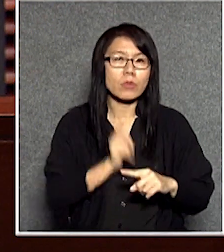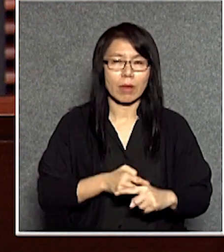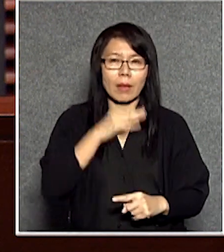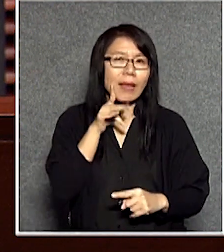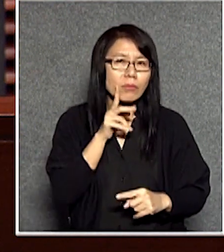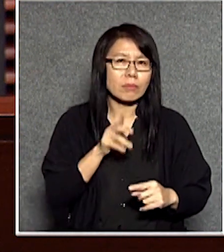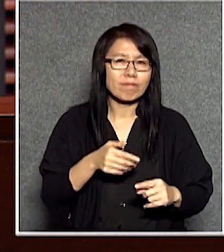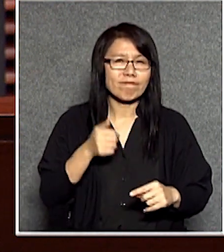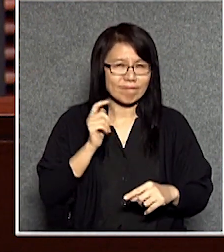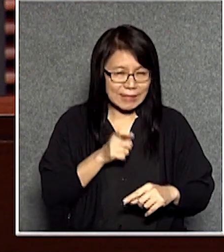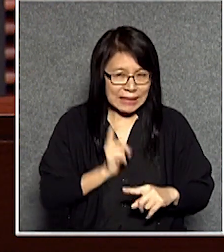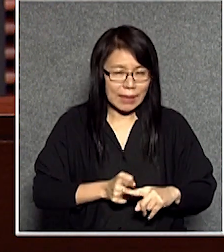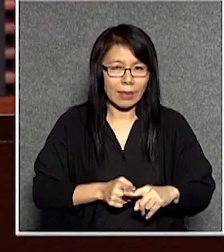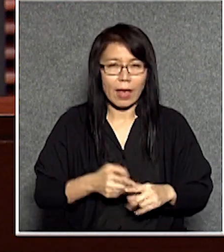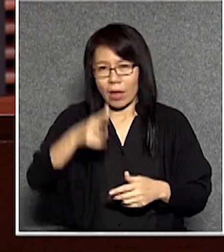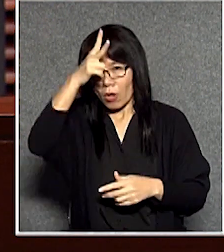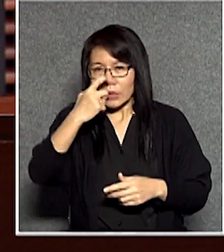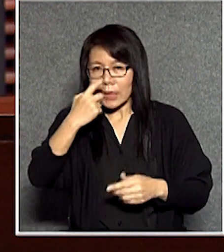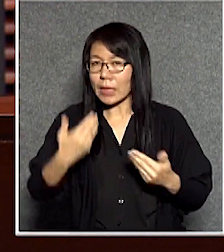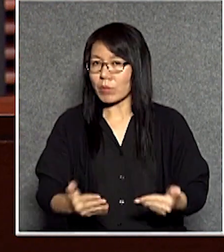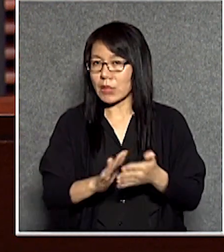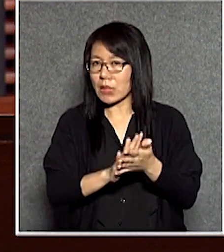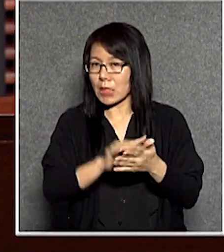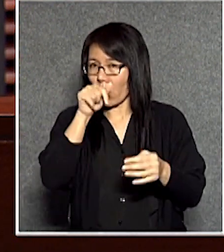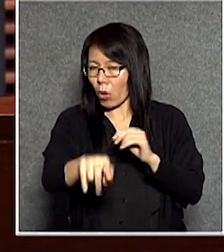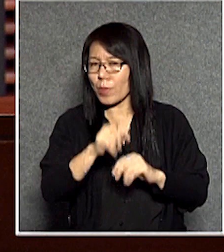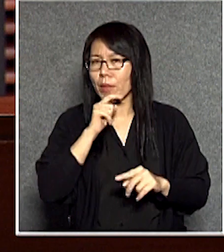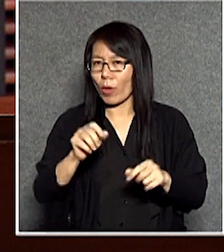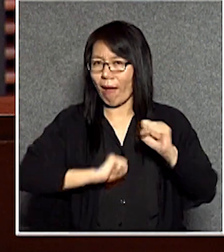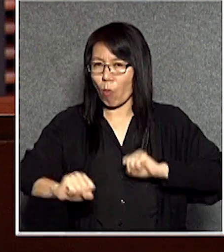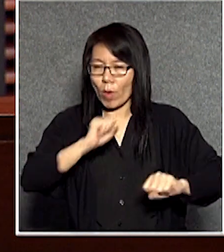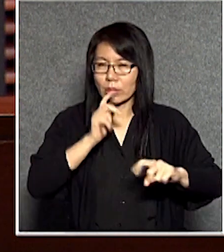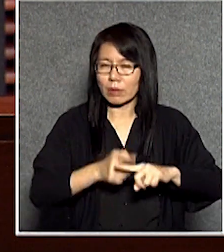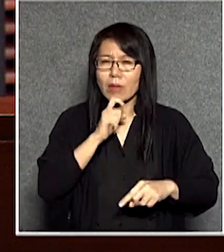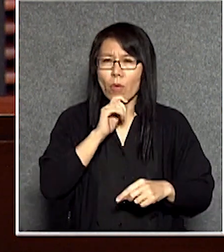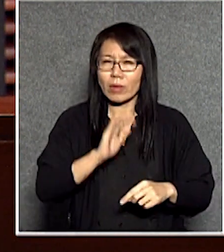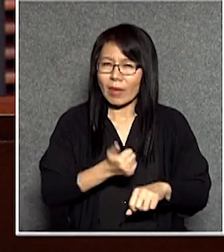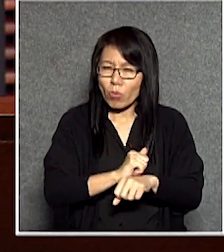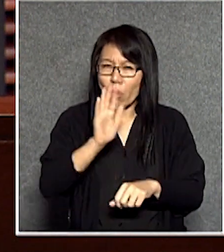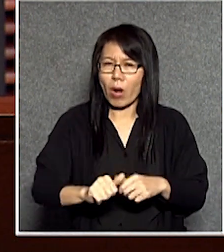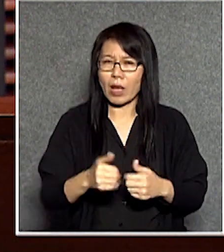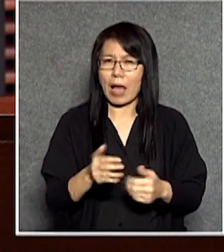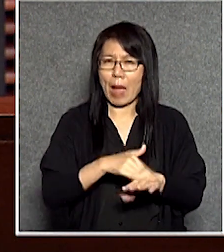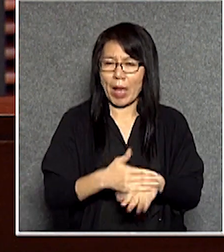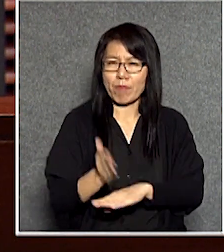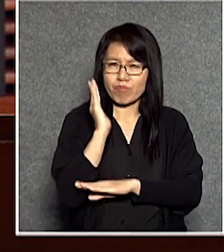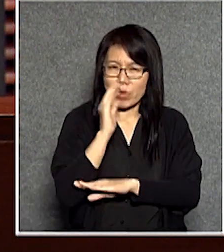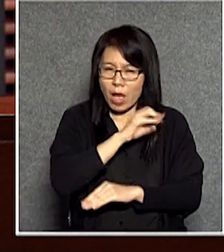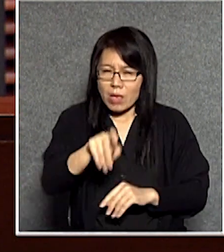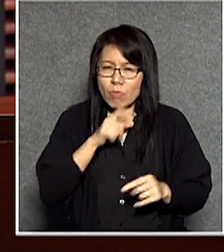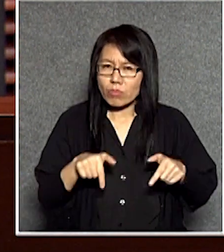是成立的話，就梁振英在今次事件的作為，就很大可能在上述剛才提及的蓄